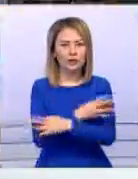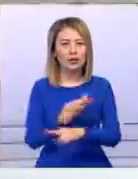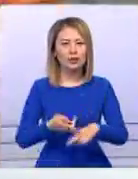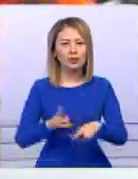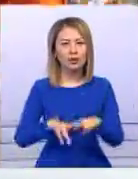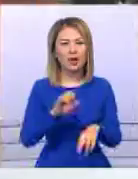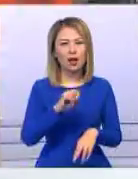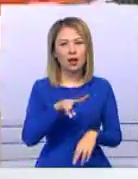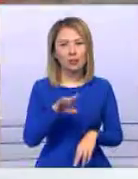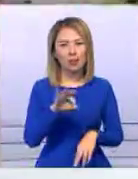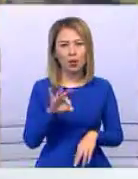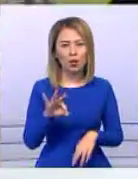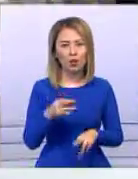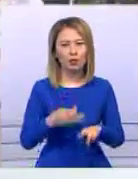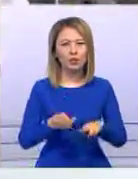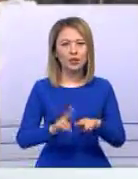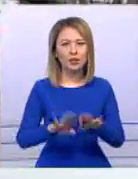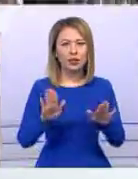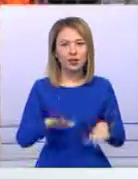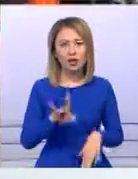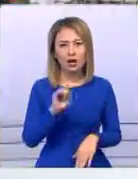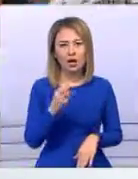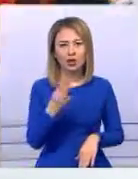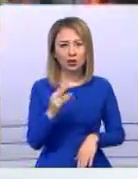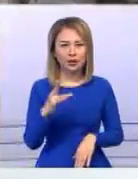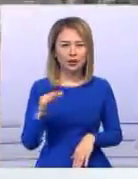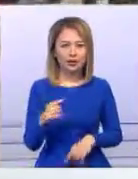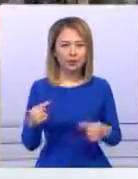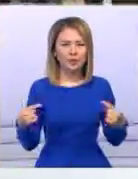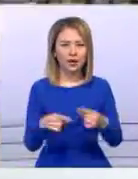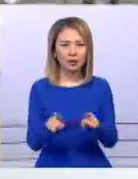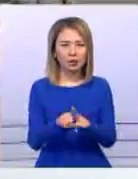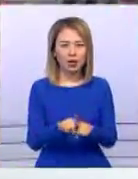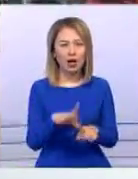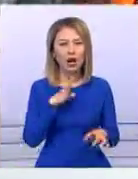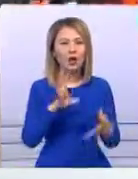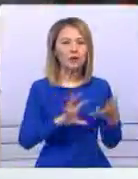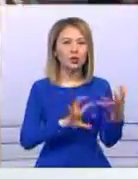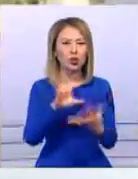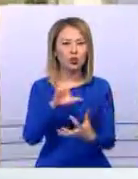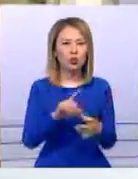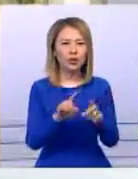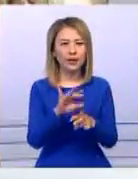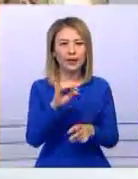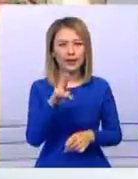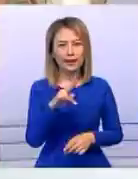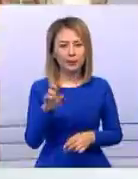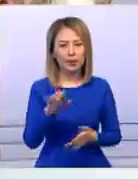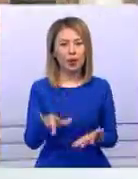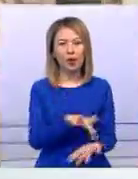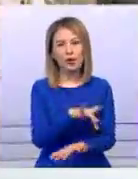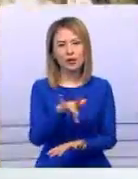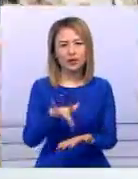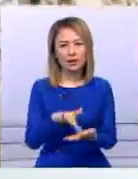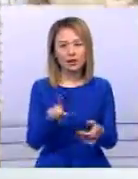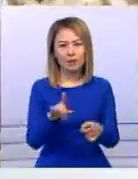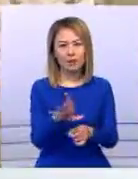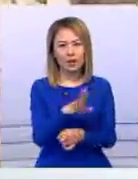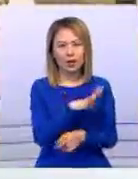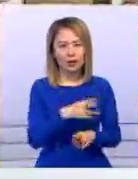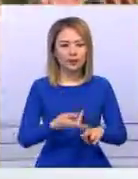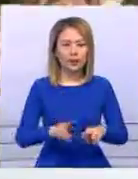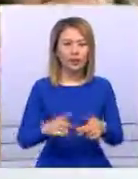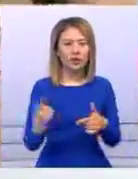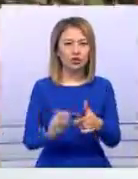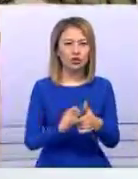Жантүршігерлік қастандық Алеппоның батысындағы Рашидин елді мекенінде болған. Автобустағы босқындар Идлиб қаласынан келе жатқан.